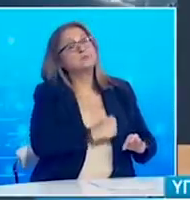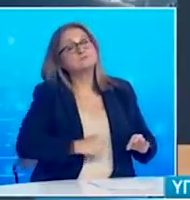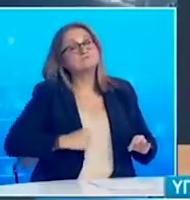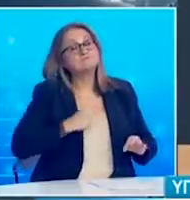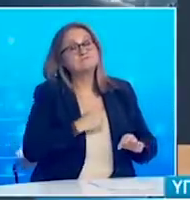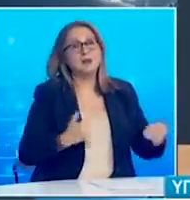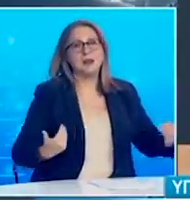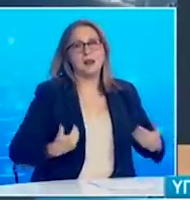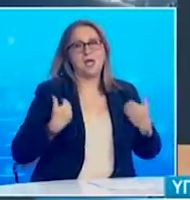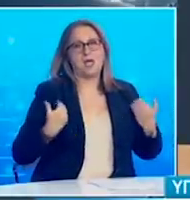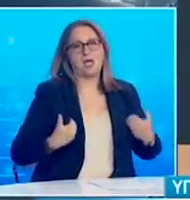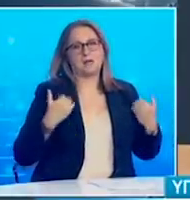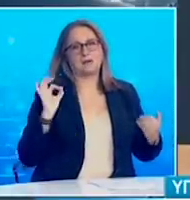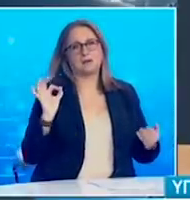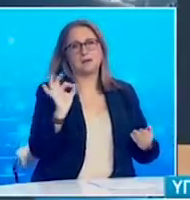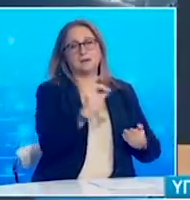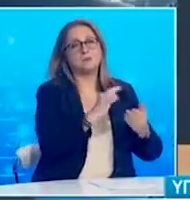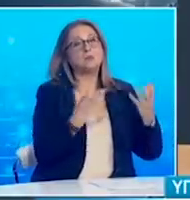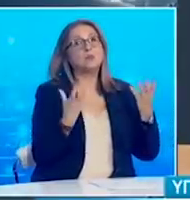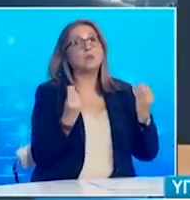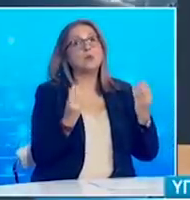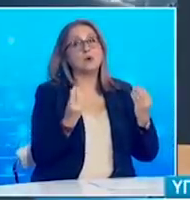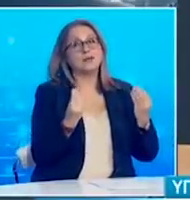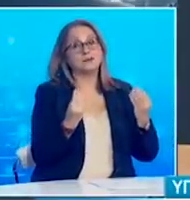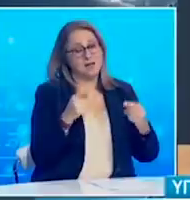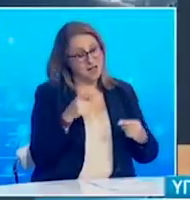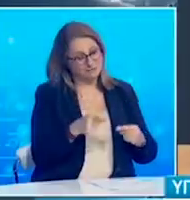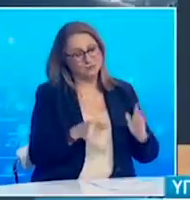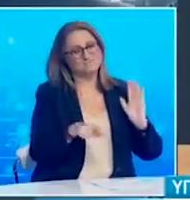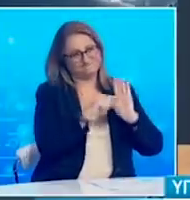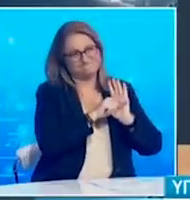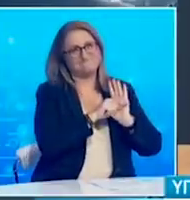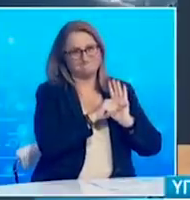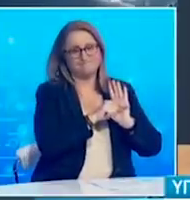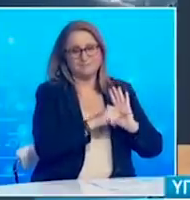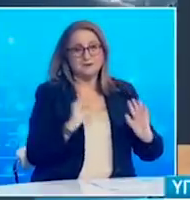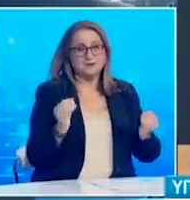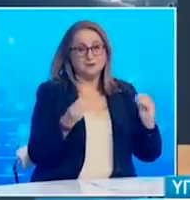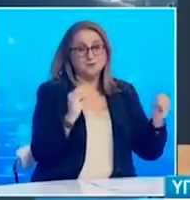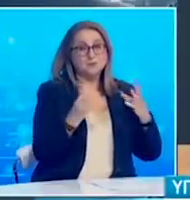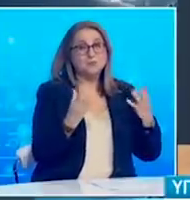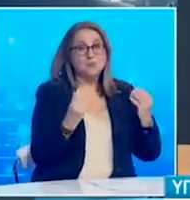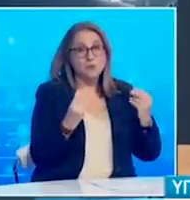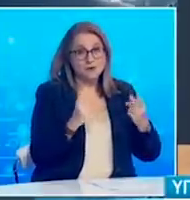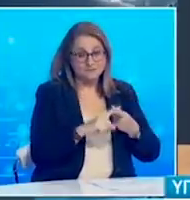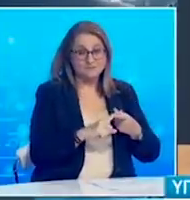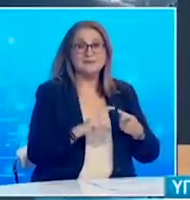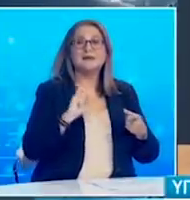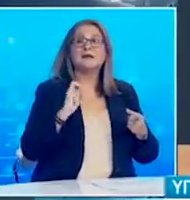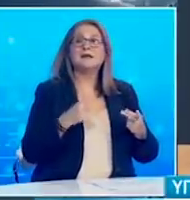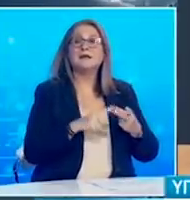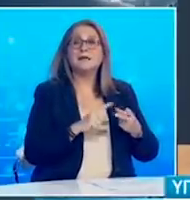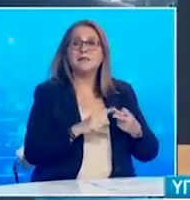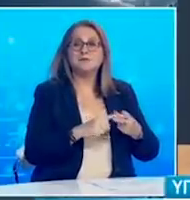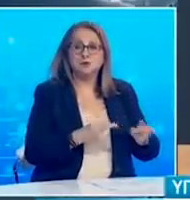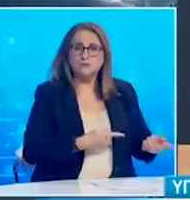Αυτό αντανακλάται από τη μία από τον αυξημένο αριθμό διαγνώσεων σε αυτή την ηλικιακή ομάδα, από την άλλη από τη συρροή μικρού αριθμού διασωληνωμένων